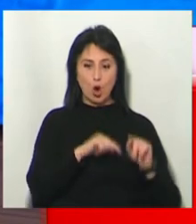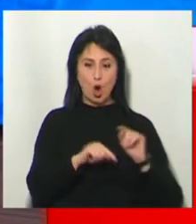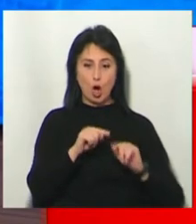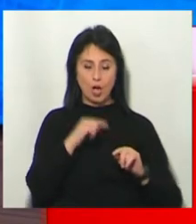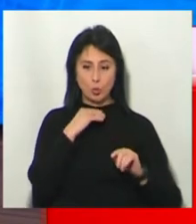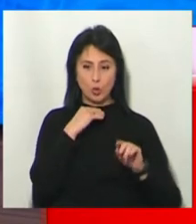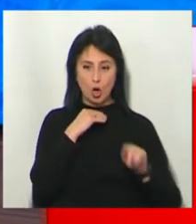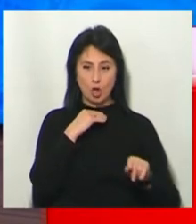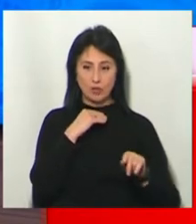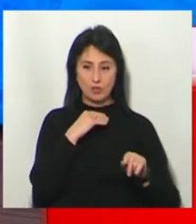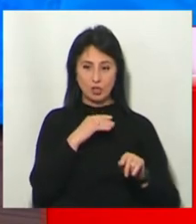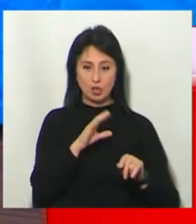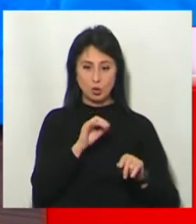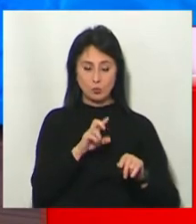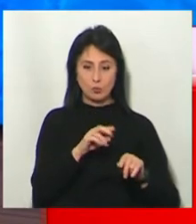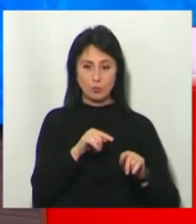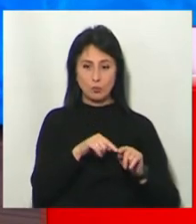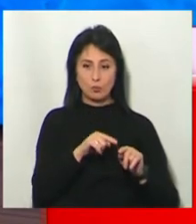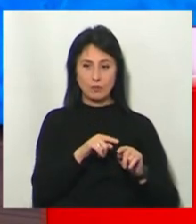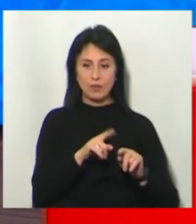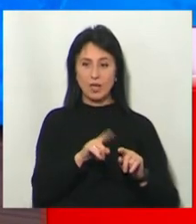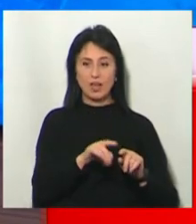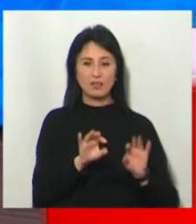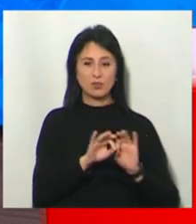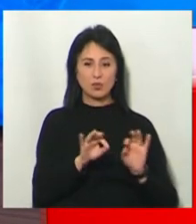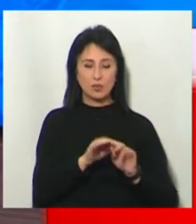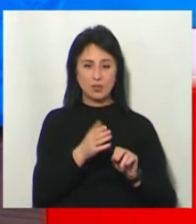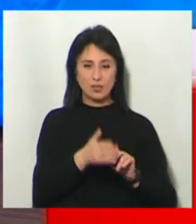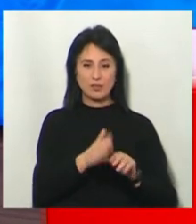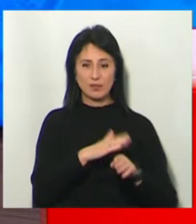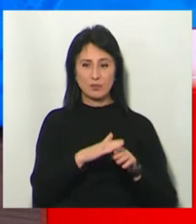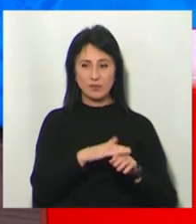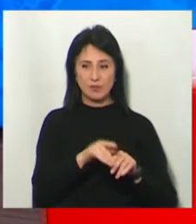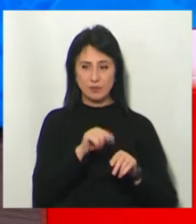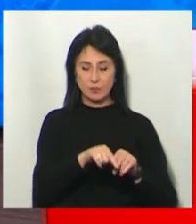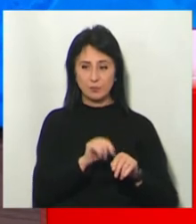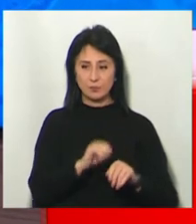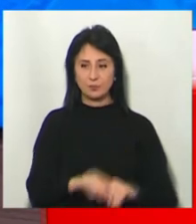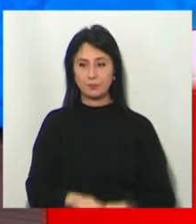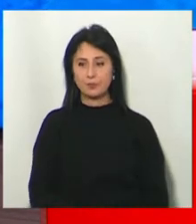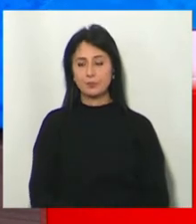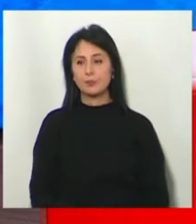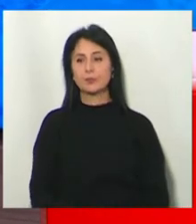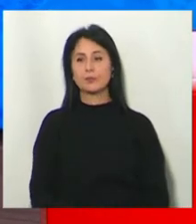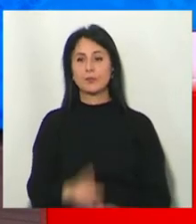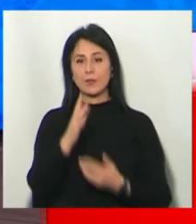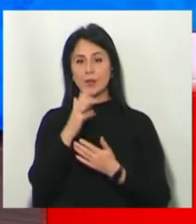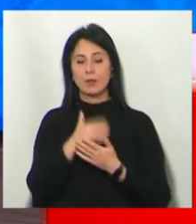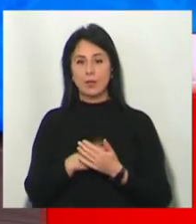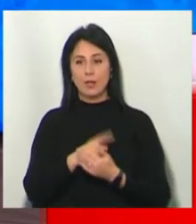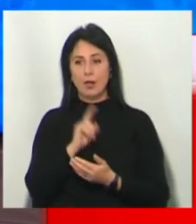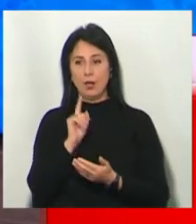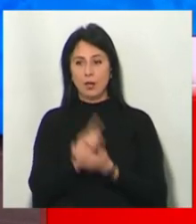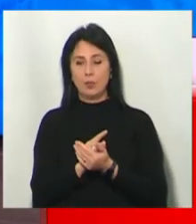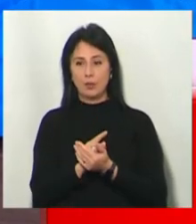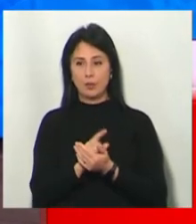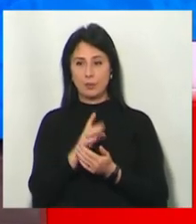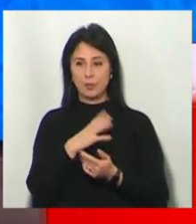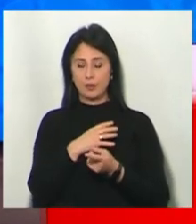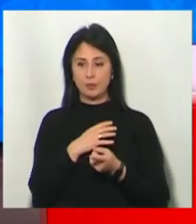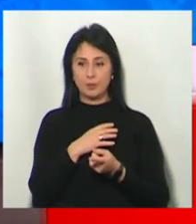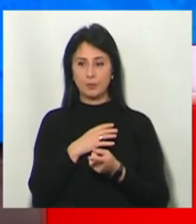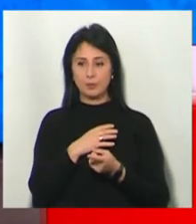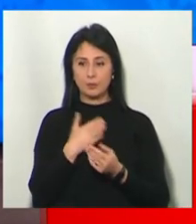ორგანული ხორცი და სუბპროდუქტებში სხვადასხვა შინაგანი ორგანო იყო დასახელებული. ჩამონათვალში აუცილებლად